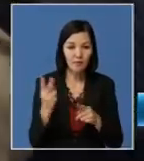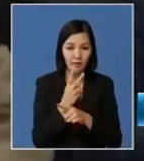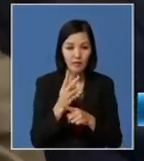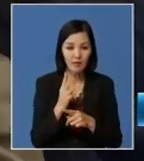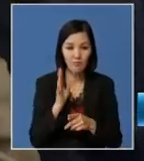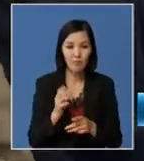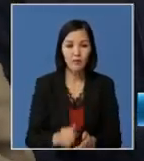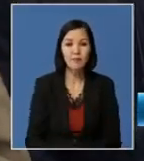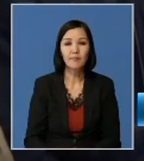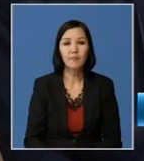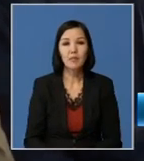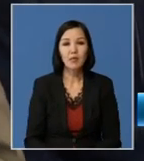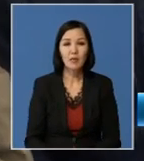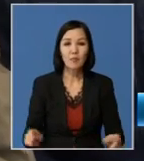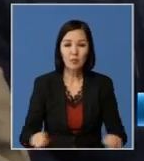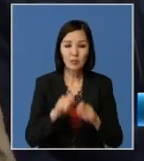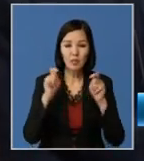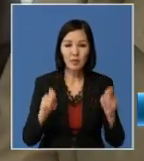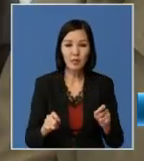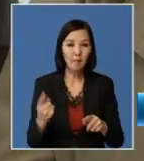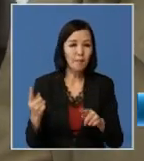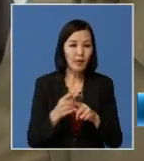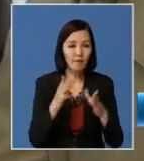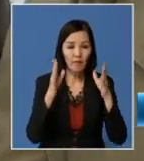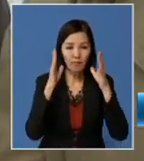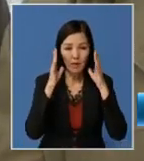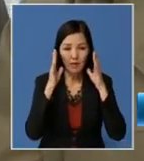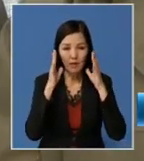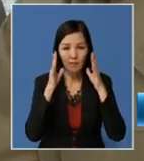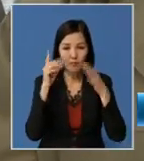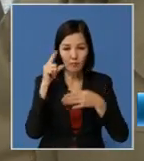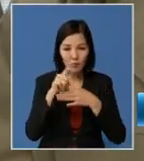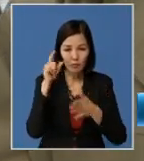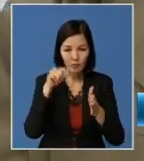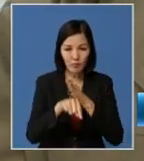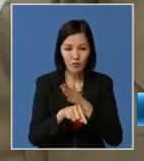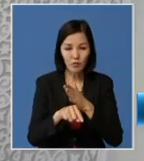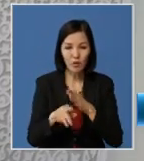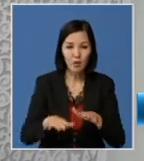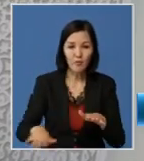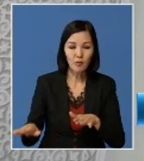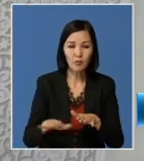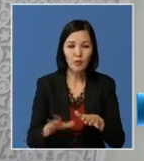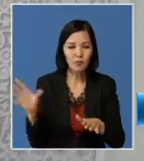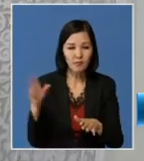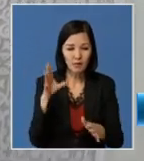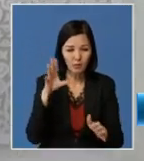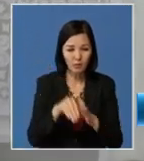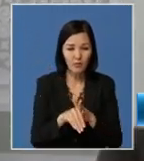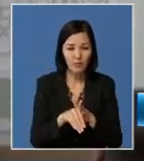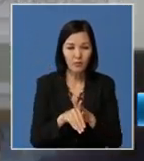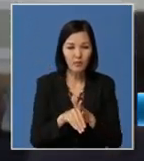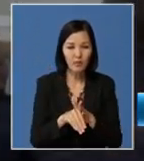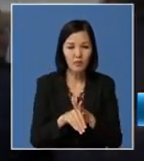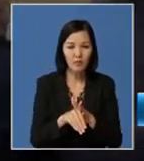После официальной церемонии открытия сельчане провели первую молитву в стенах мечети. Площадь ее позволяет уместить всех местных верующих,